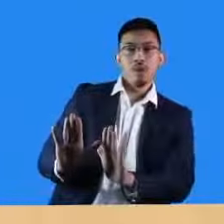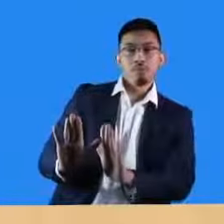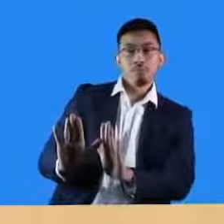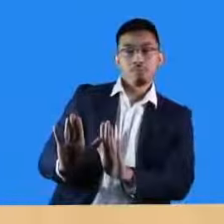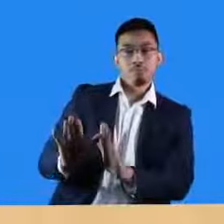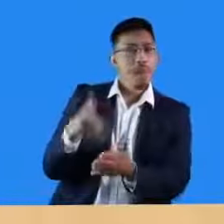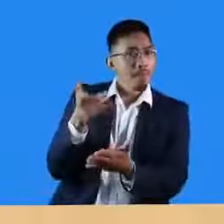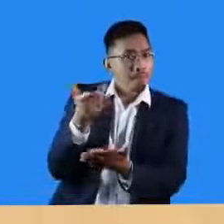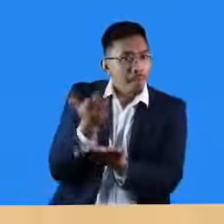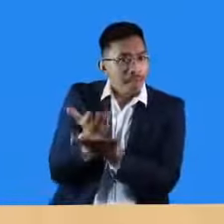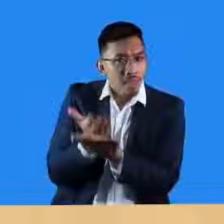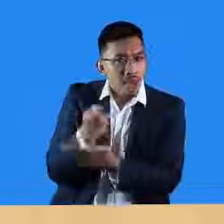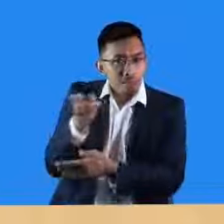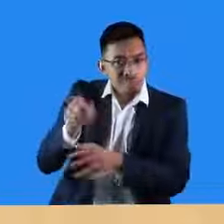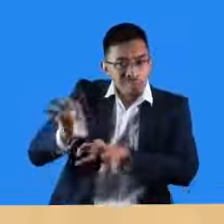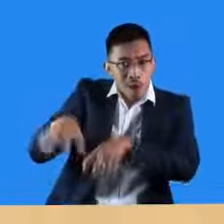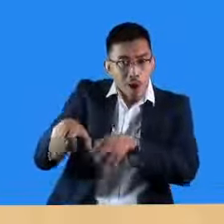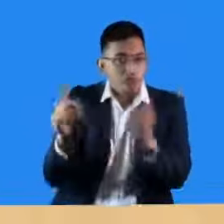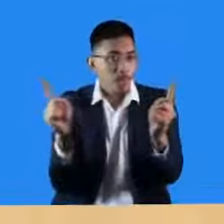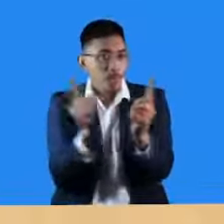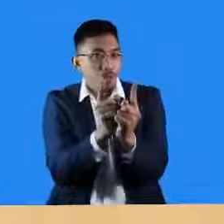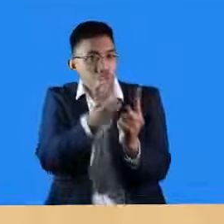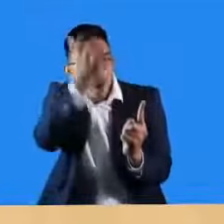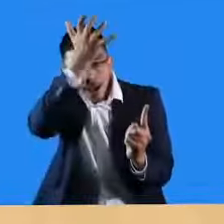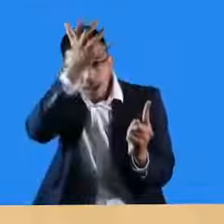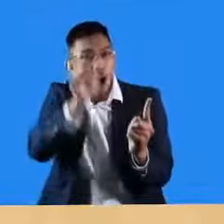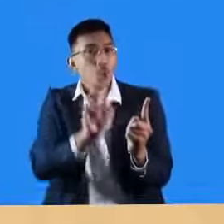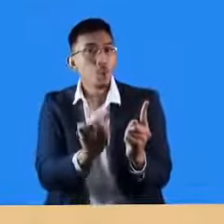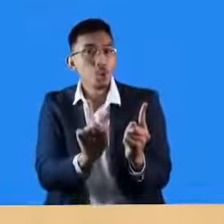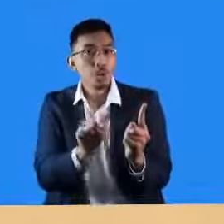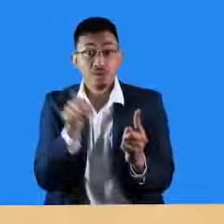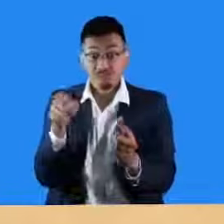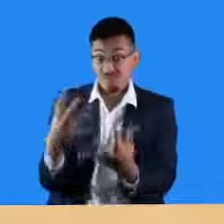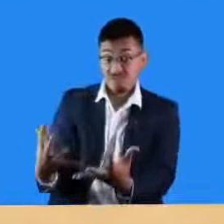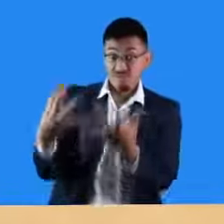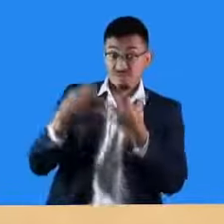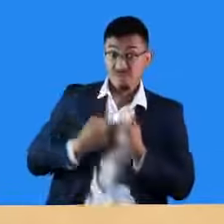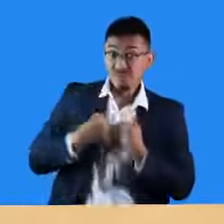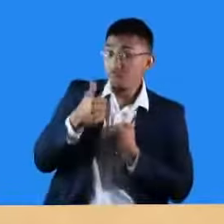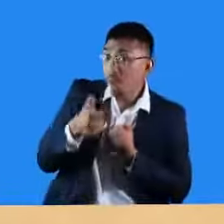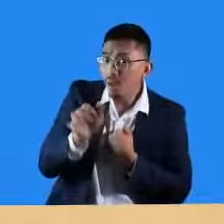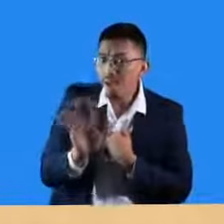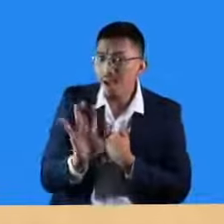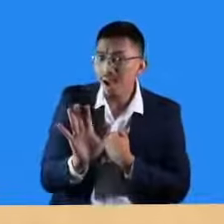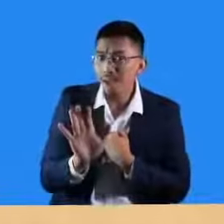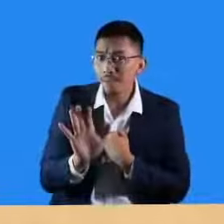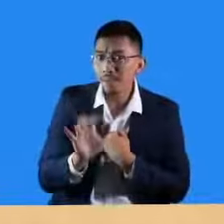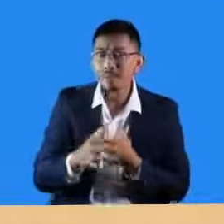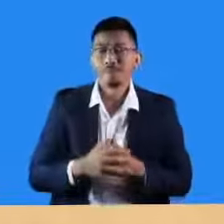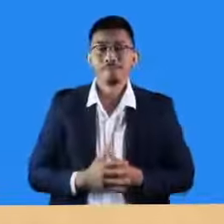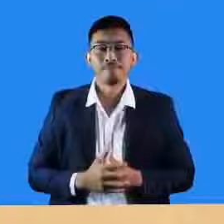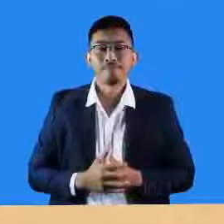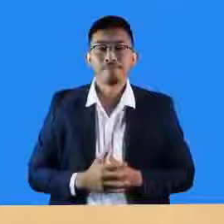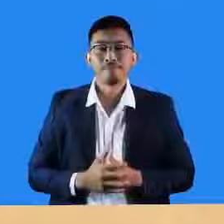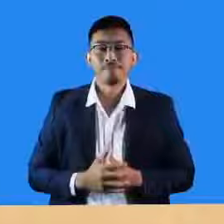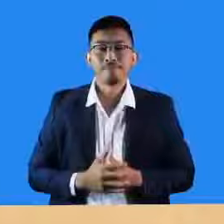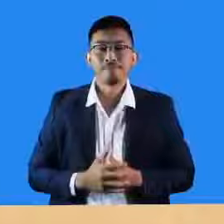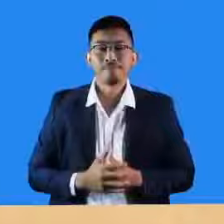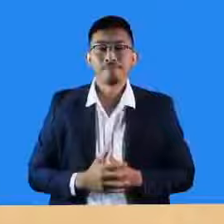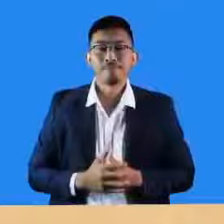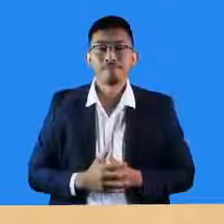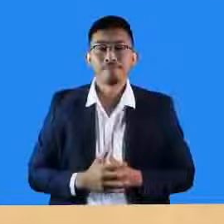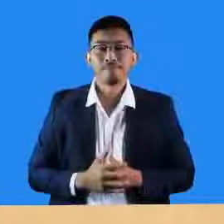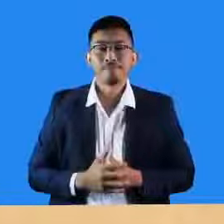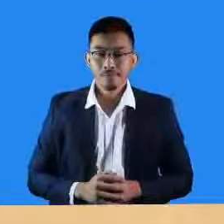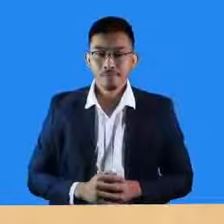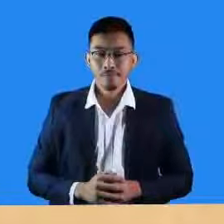untuk terlebih dulu menghadap raja, sang penegak hukum, untuk memutuskan apakah dapat dibenarkan keinginan harimau untuk memangsa